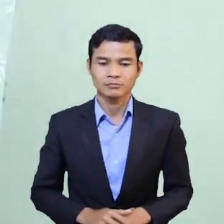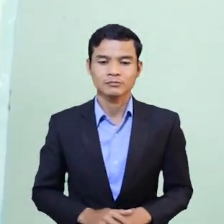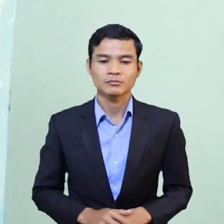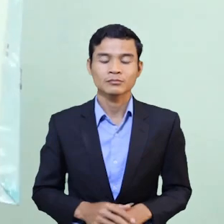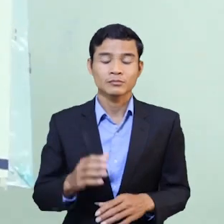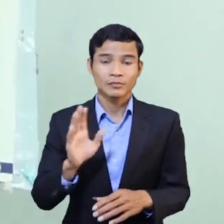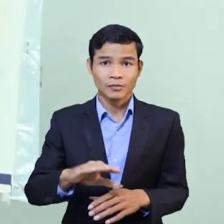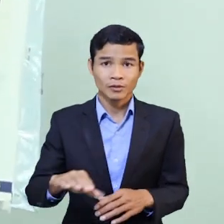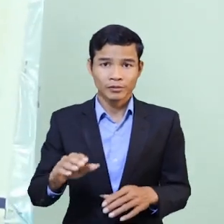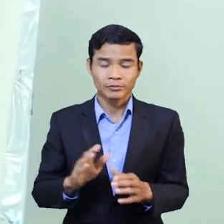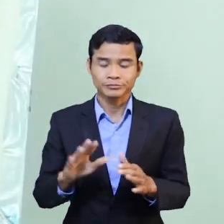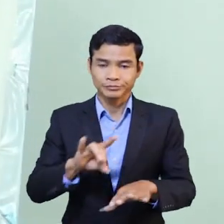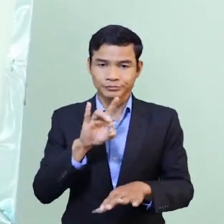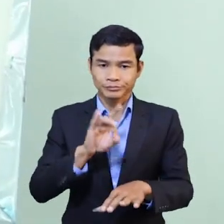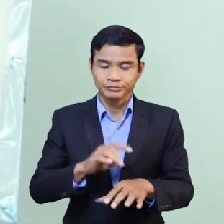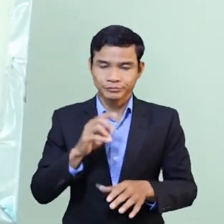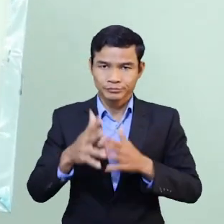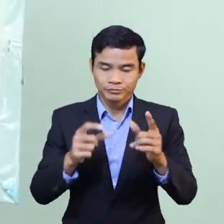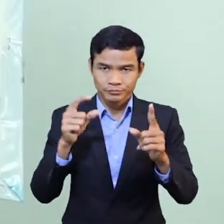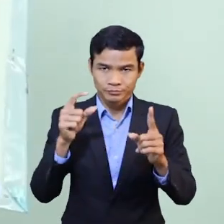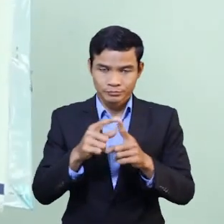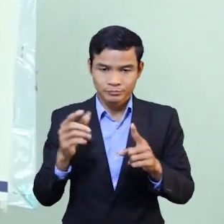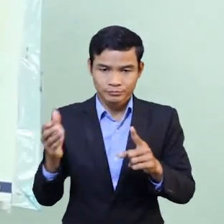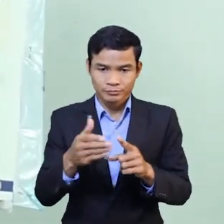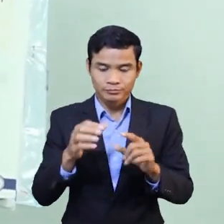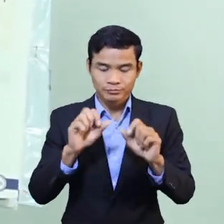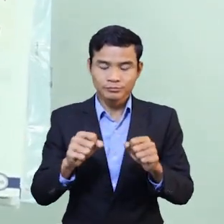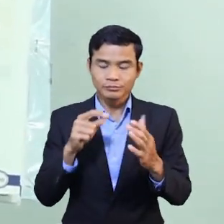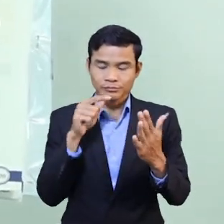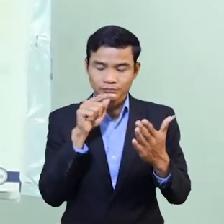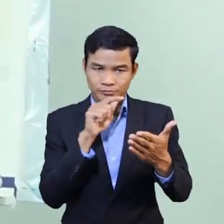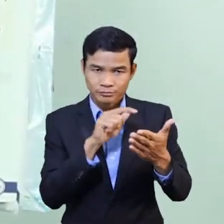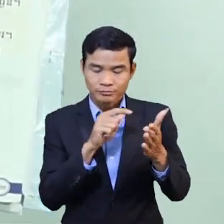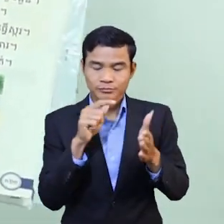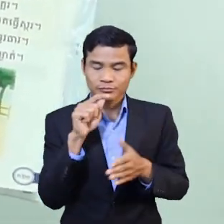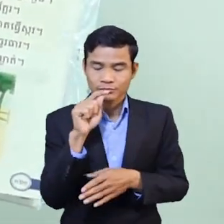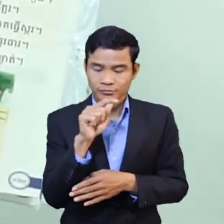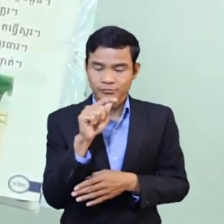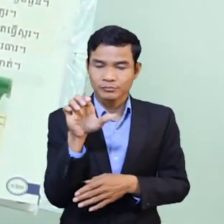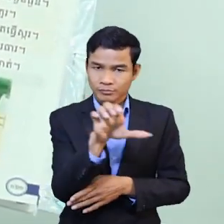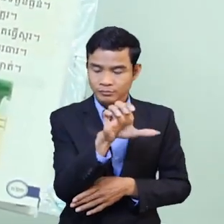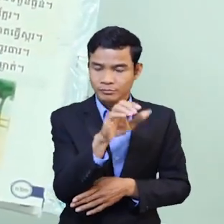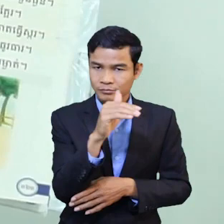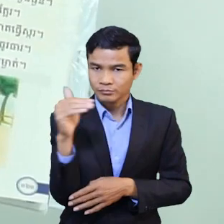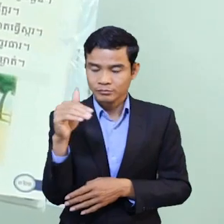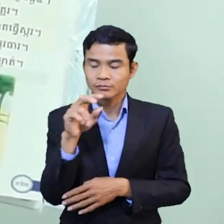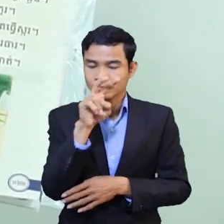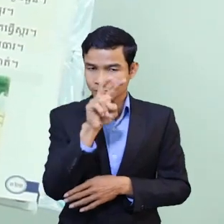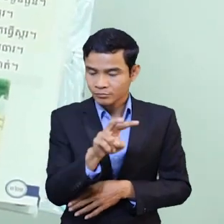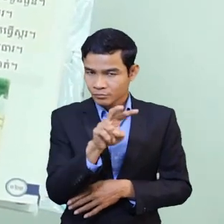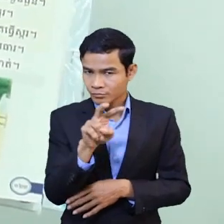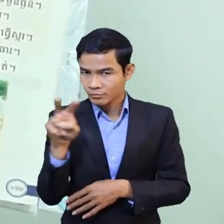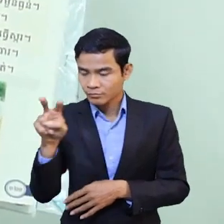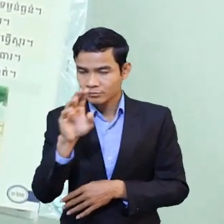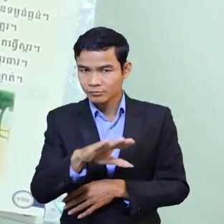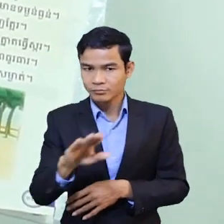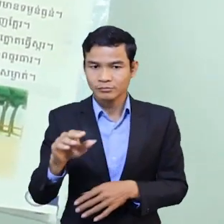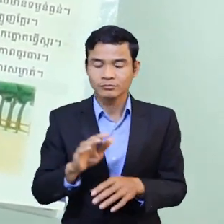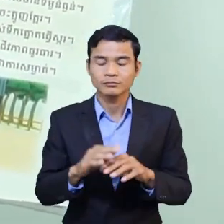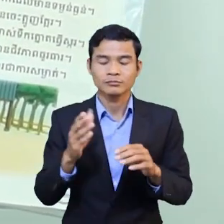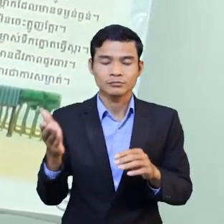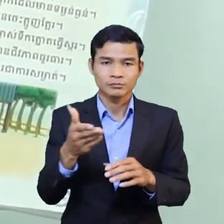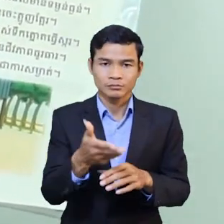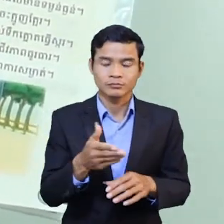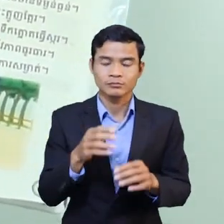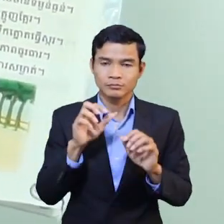chà được chứ nếp bê con ăn bí chà con trời chừng ớt bí chuyên tới sẽ đám bí lê cho khao nà con á chà hai